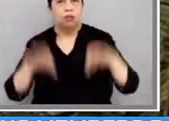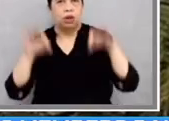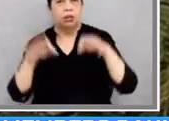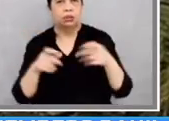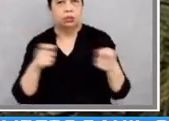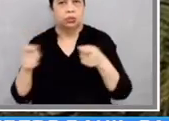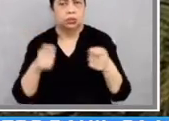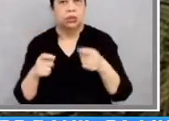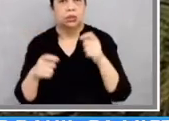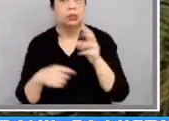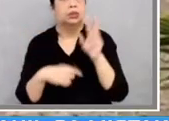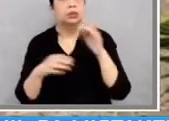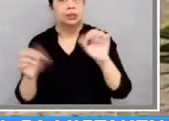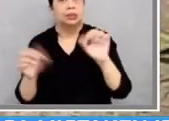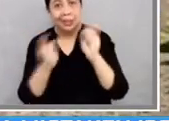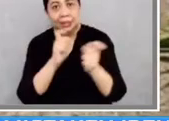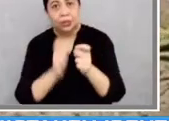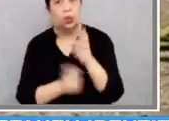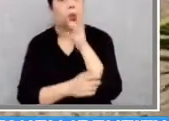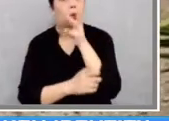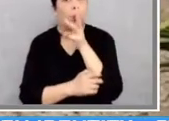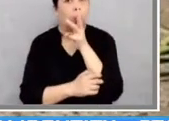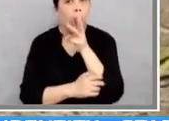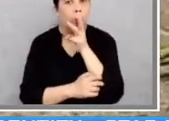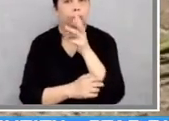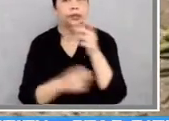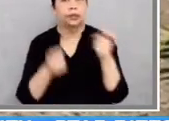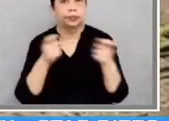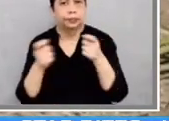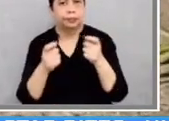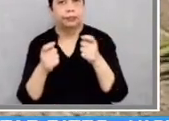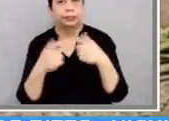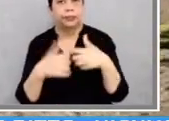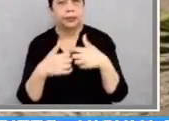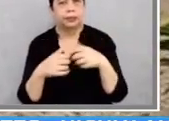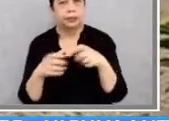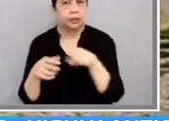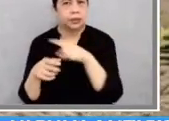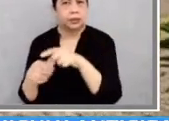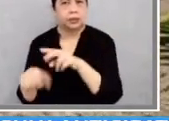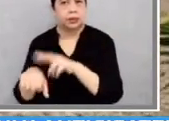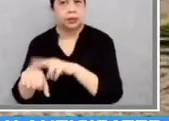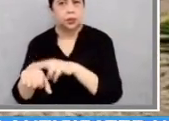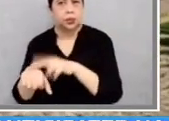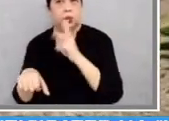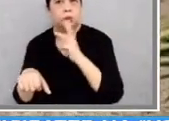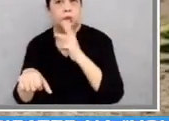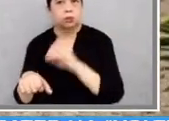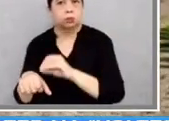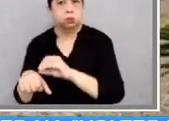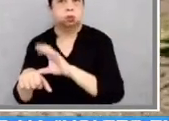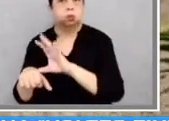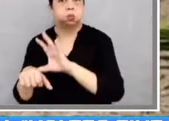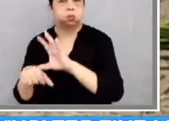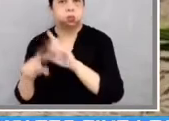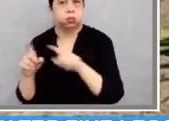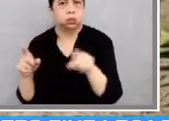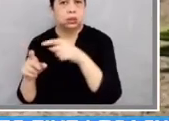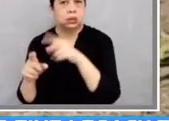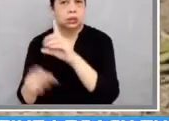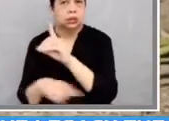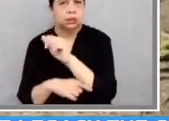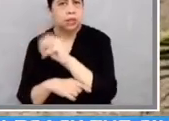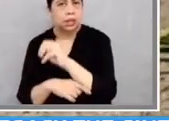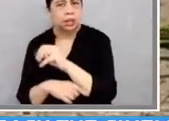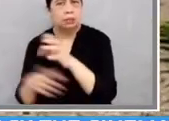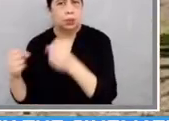So, yung magtatayo na rin sila ngayon ng mga small river impounding projects, sweep, yung mga sabudang, na pwedeng